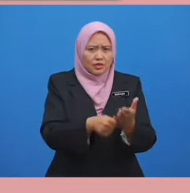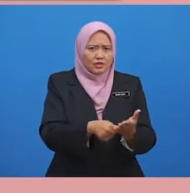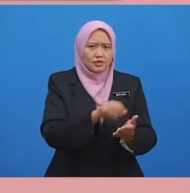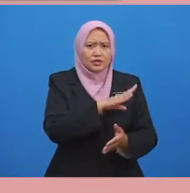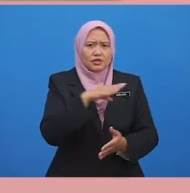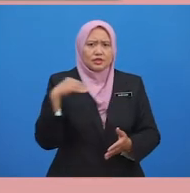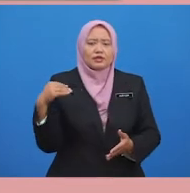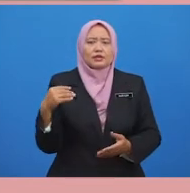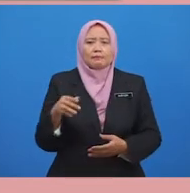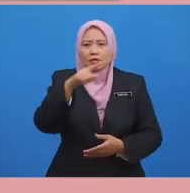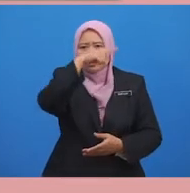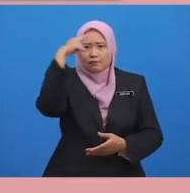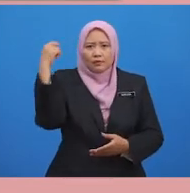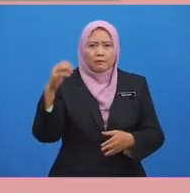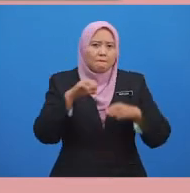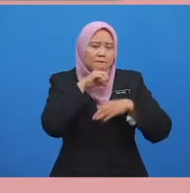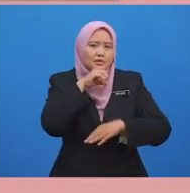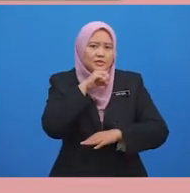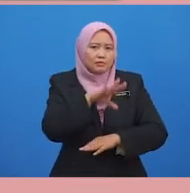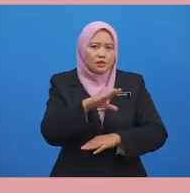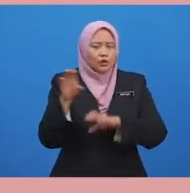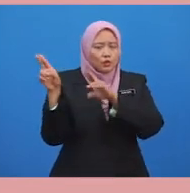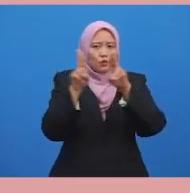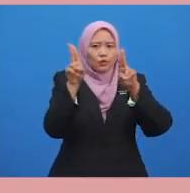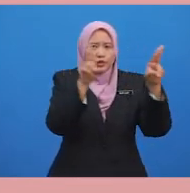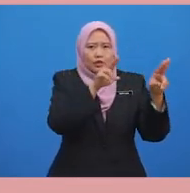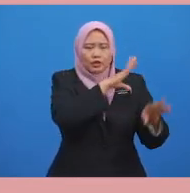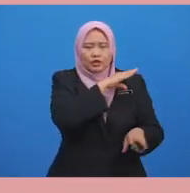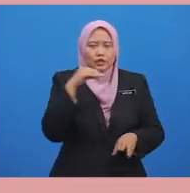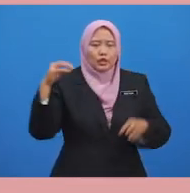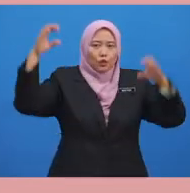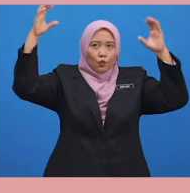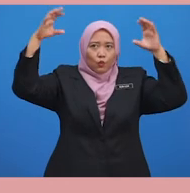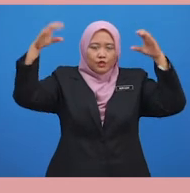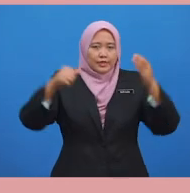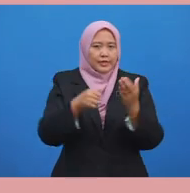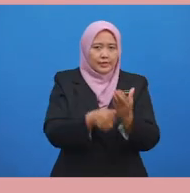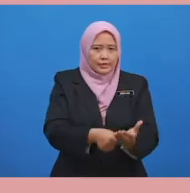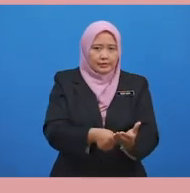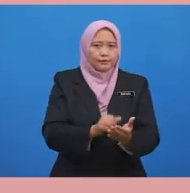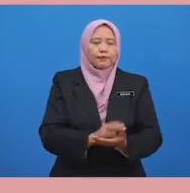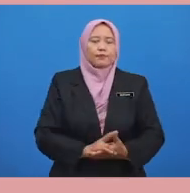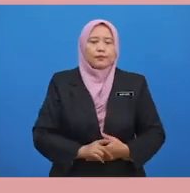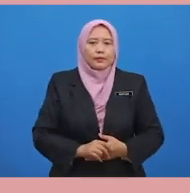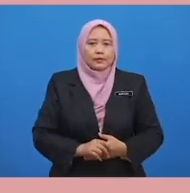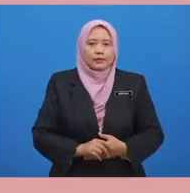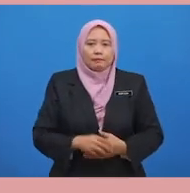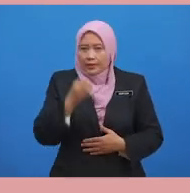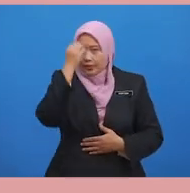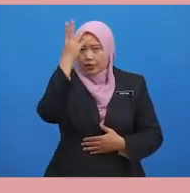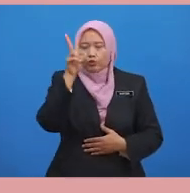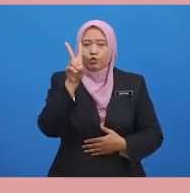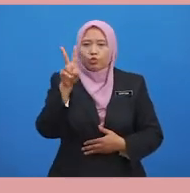dan hujan asid. Baiklah murid-murid, soalan yang terakhir ialah nyatakan